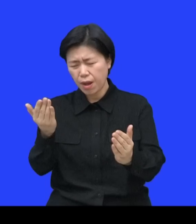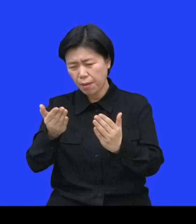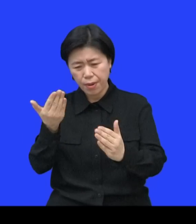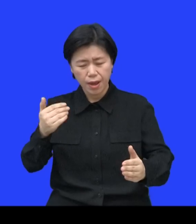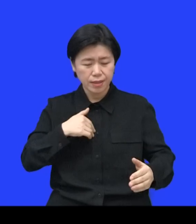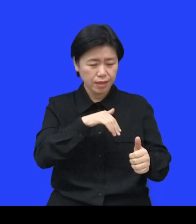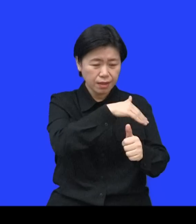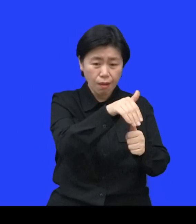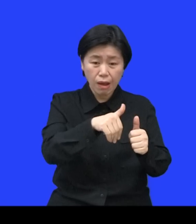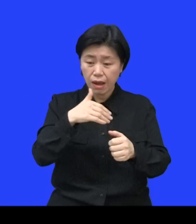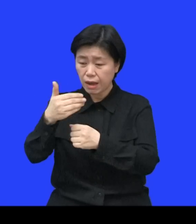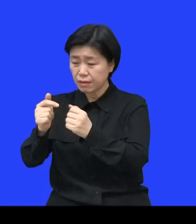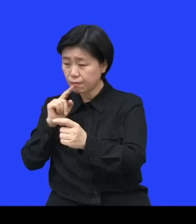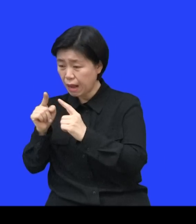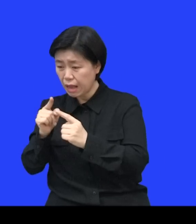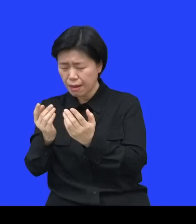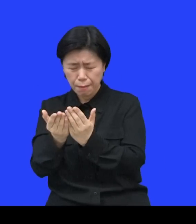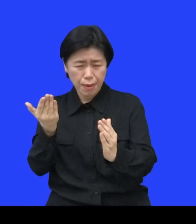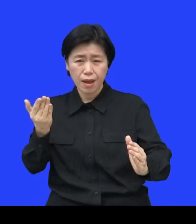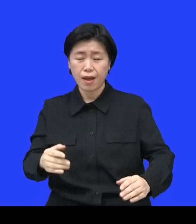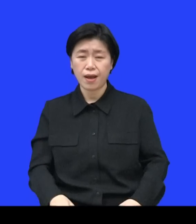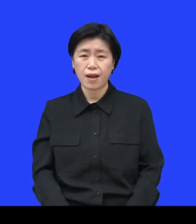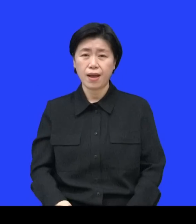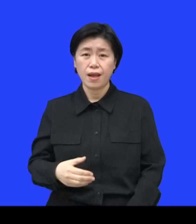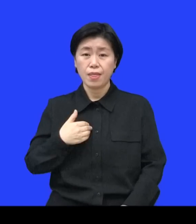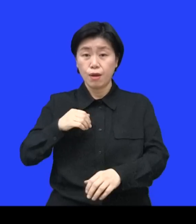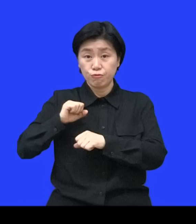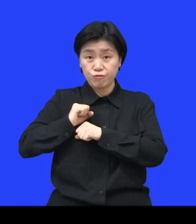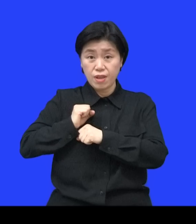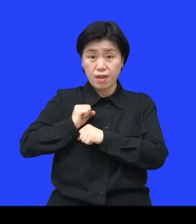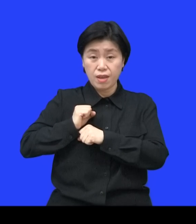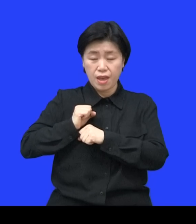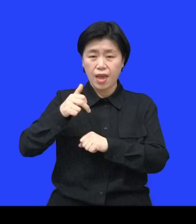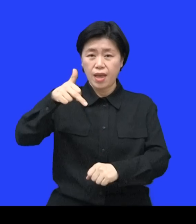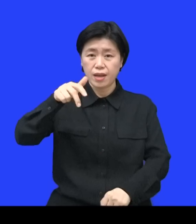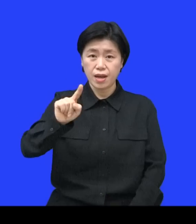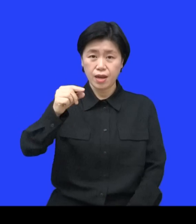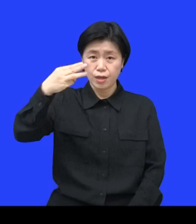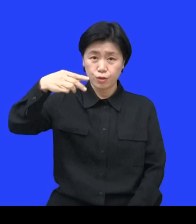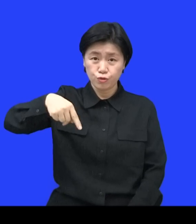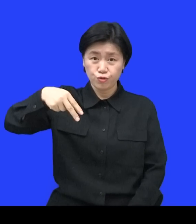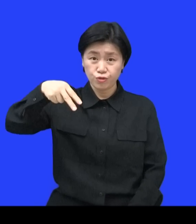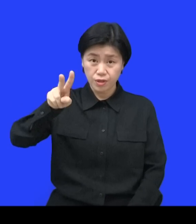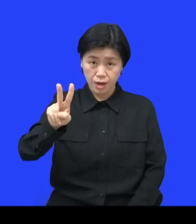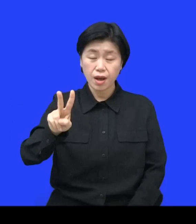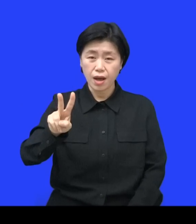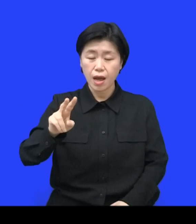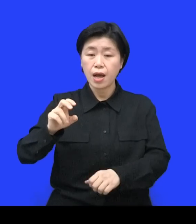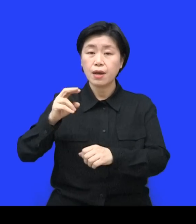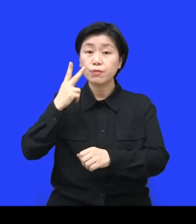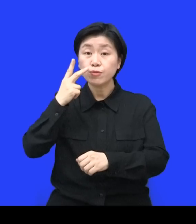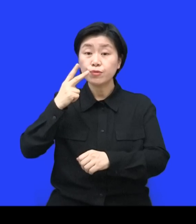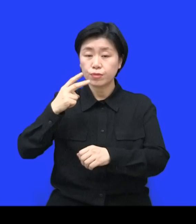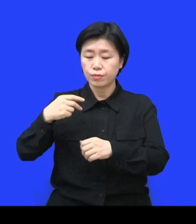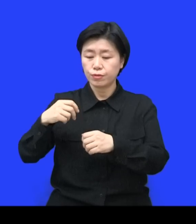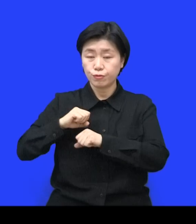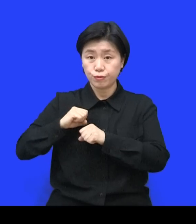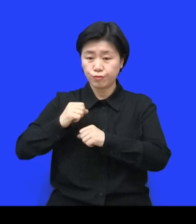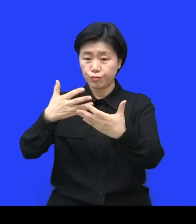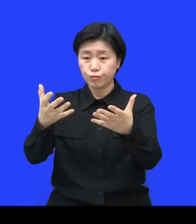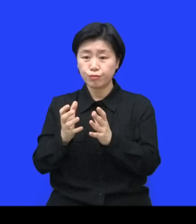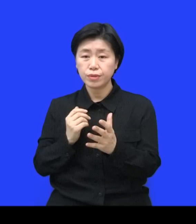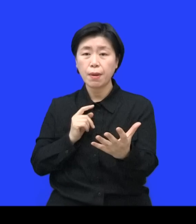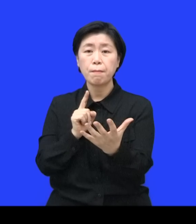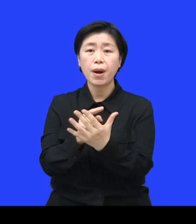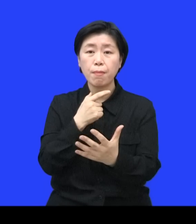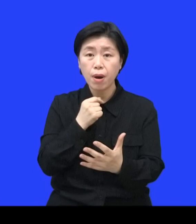넘칩니까? 계속 고백을 개뿔 뭘. 뭘 넘치냐? 아니 그러니까 내가 살게 하시는 건 알겠다. 예, 예. 아 남들 그래도 뭐 조금 좋은 예.